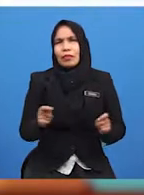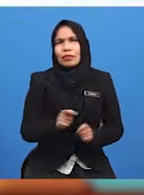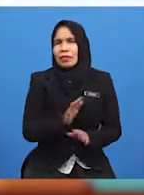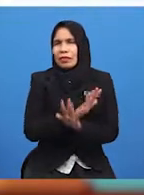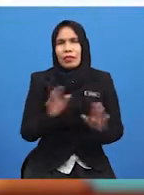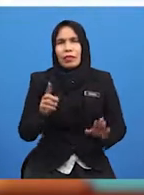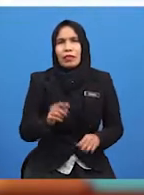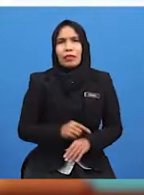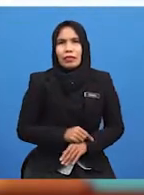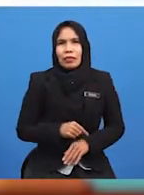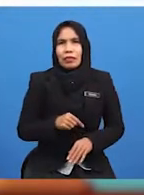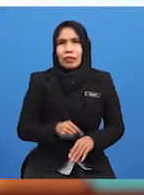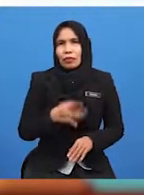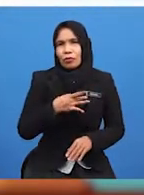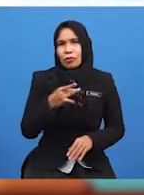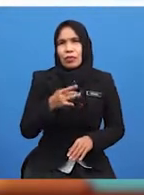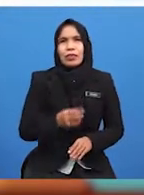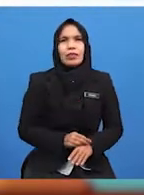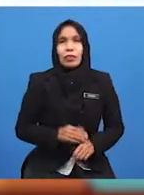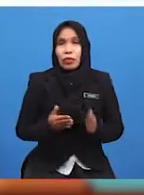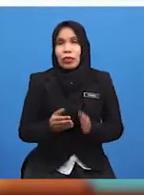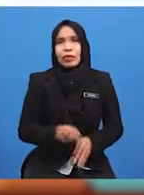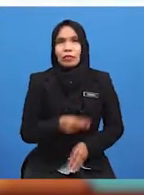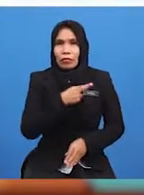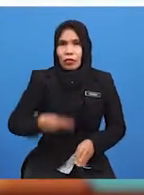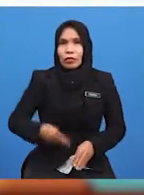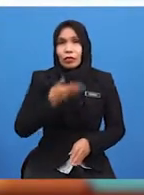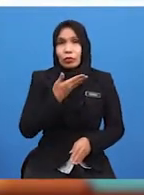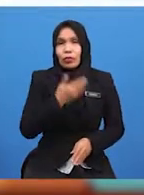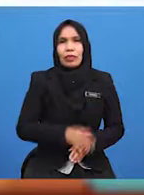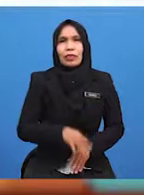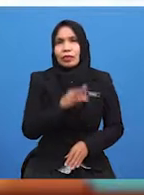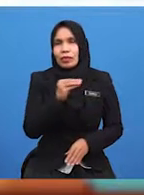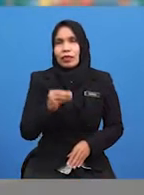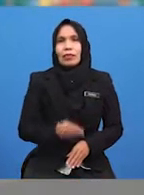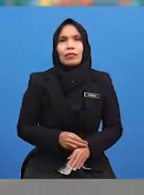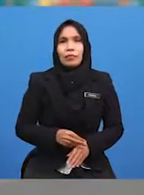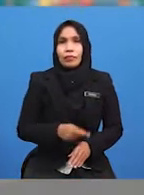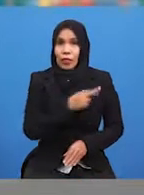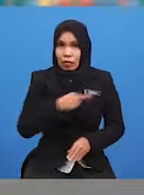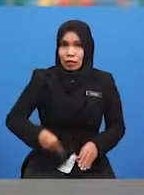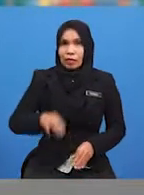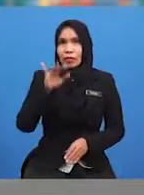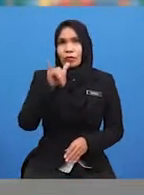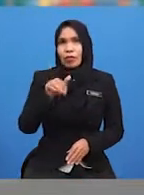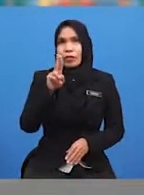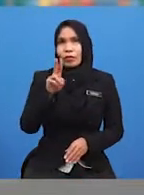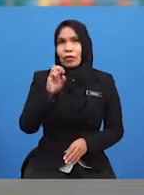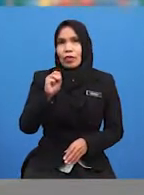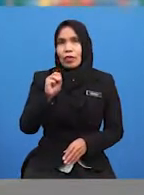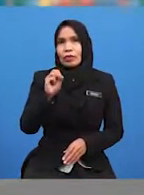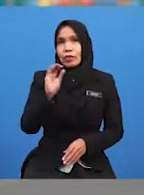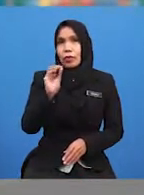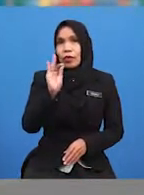Abdullah dan raja Yusuf yang menuntut haknya setelah Chan lama di kecepatan dua peristiwa ini menyebabkan